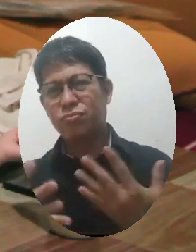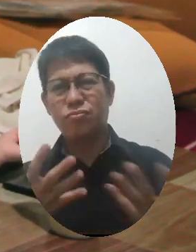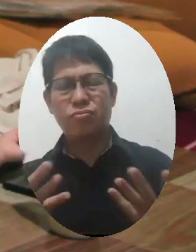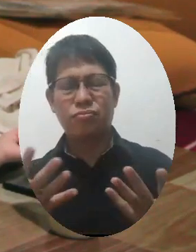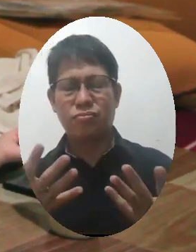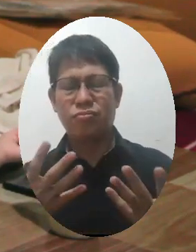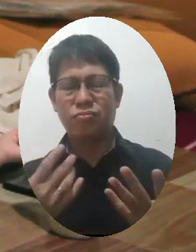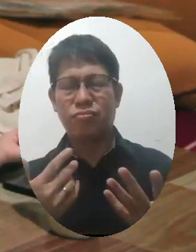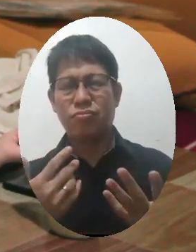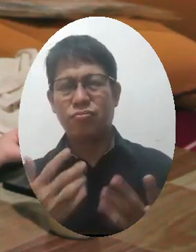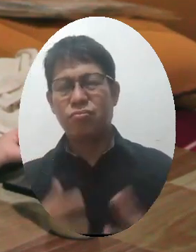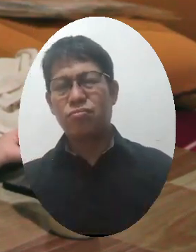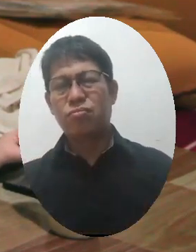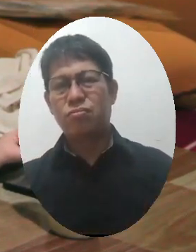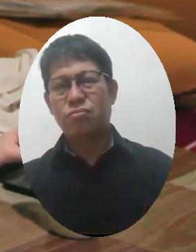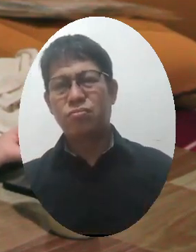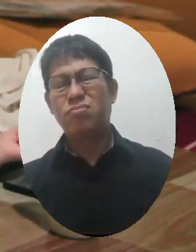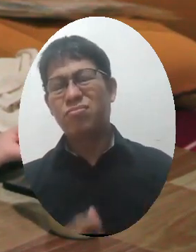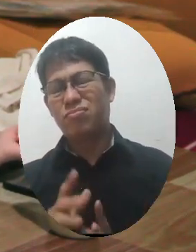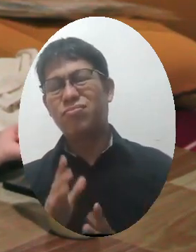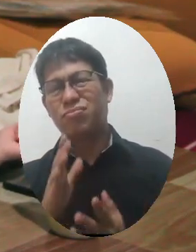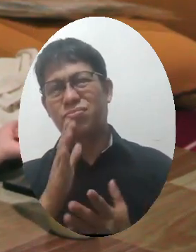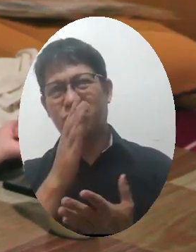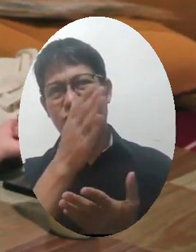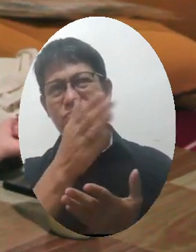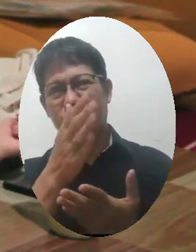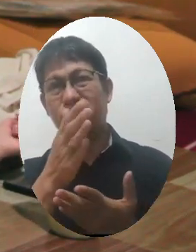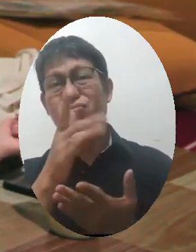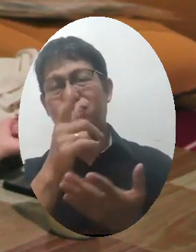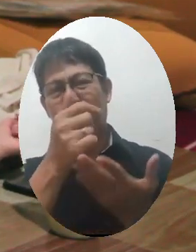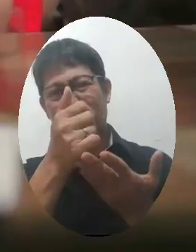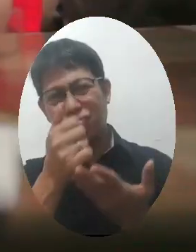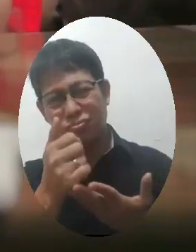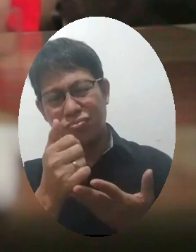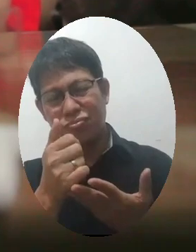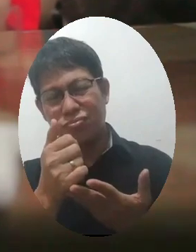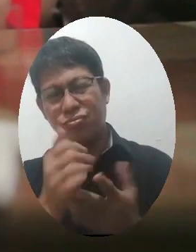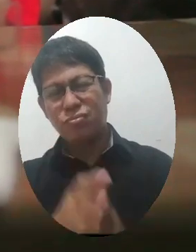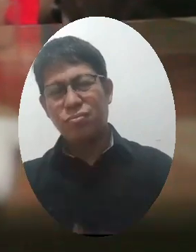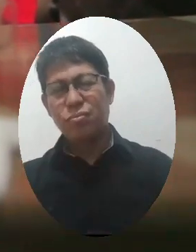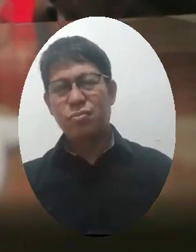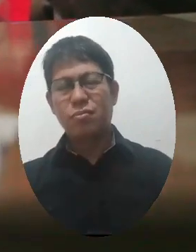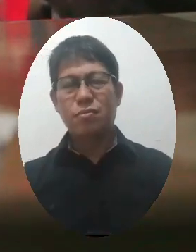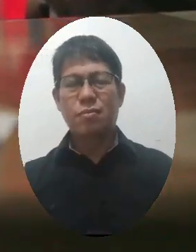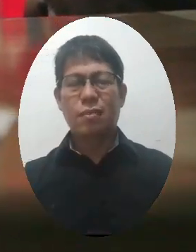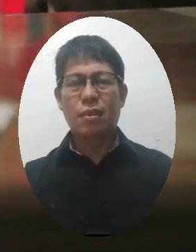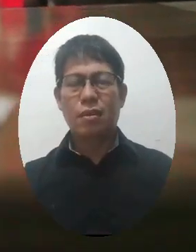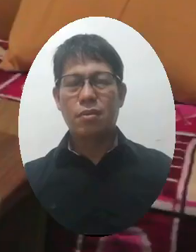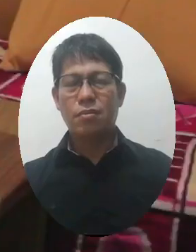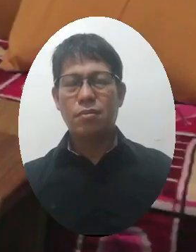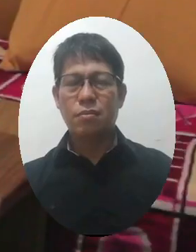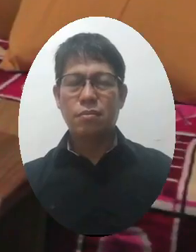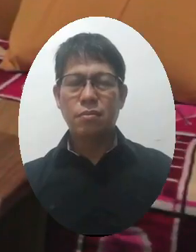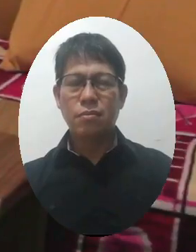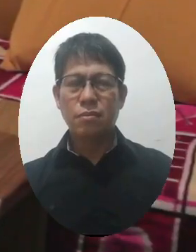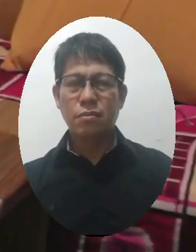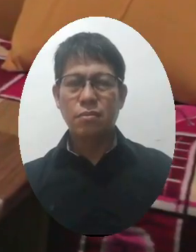Kahit malayo, kahit sang lugar pa, pupuntahan niyo, makahingi lang ng tulong.